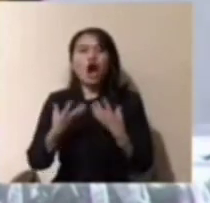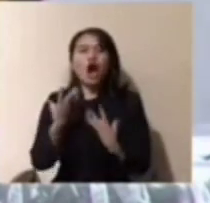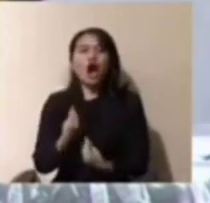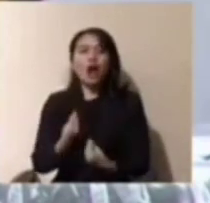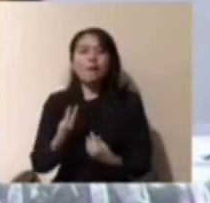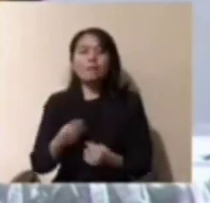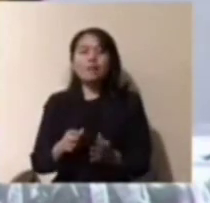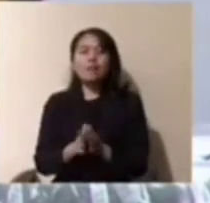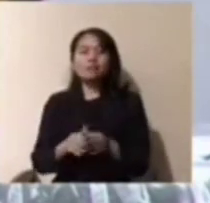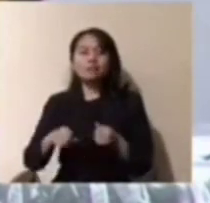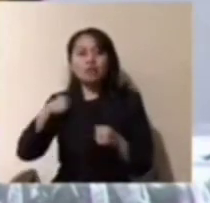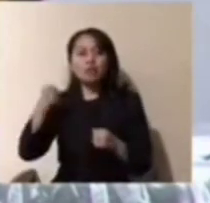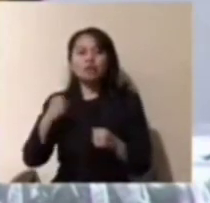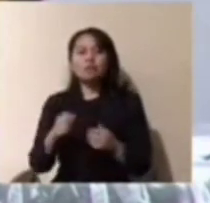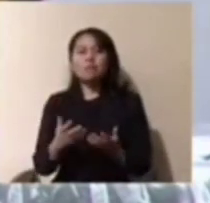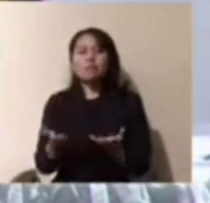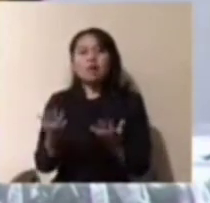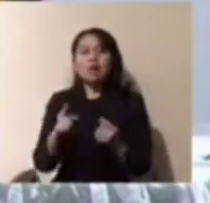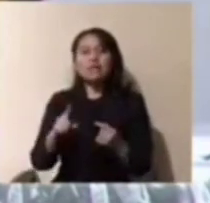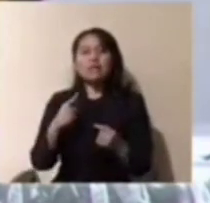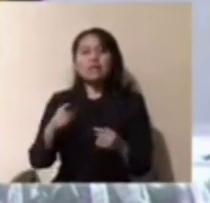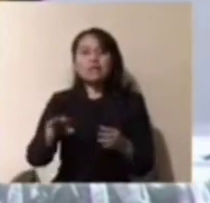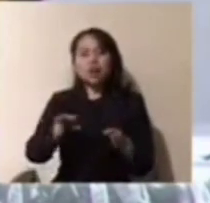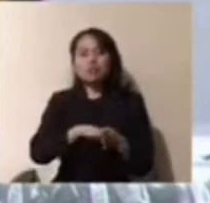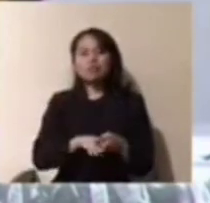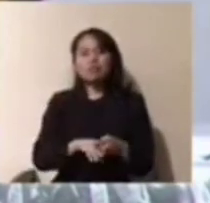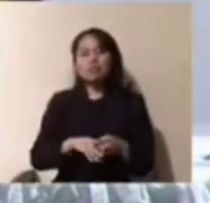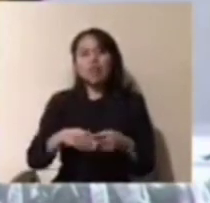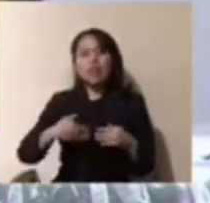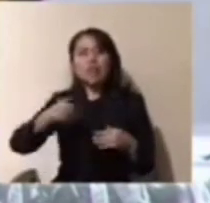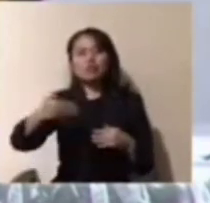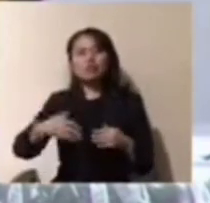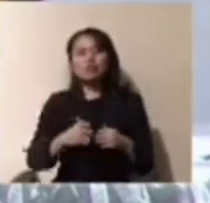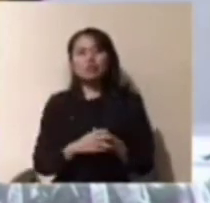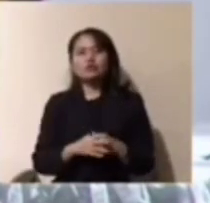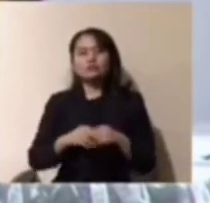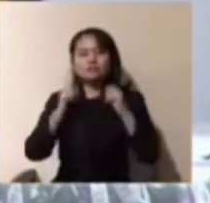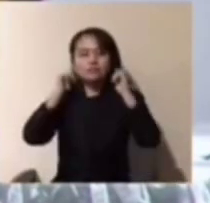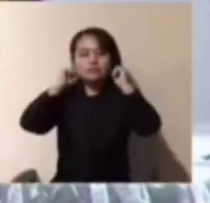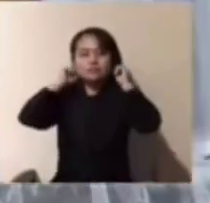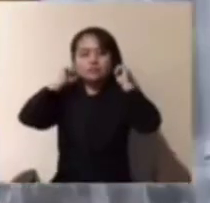dan keyakinan ini, marilah kita lanjutkan ibadah kita.